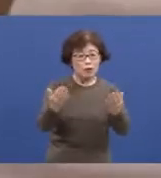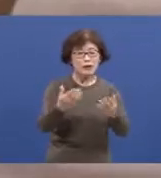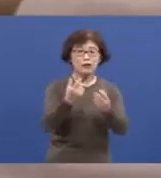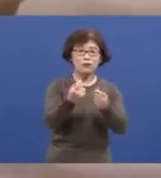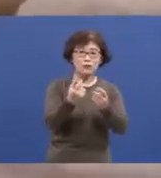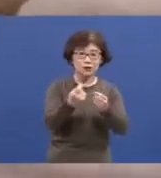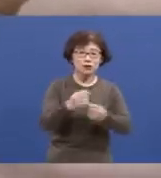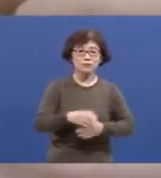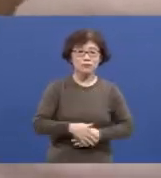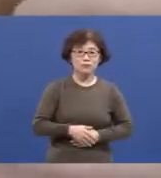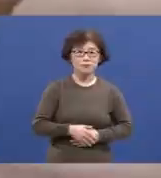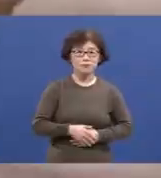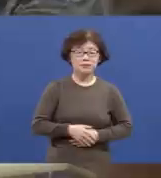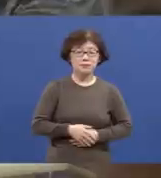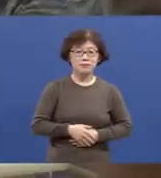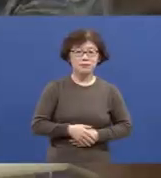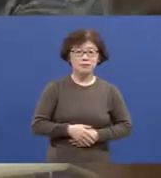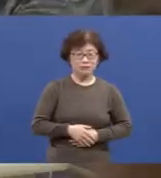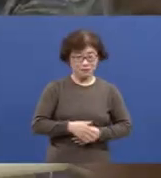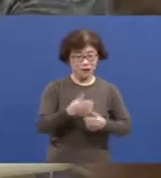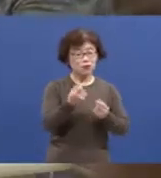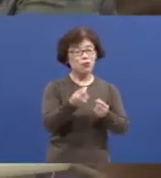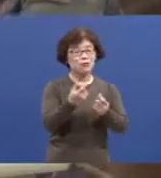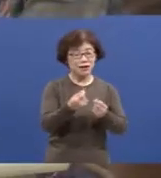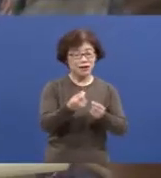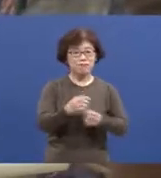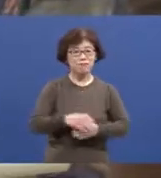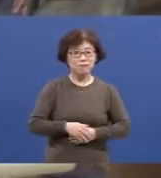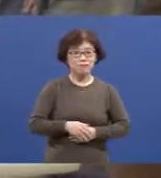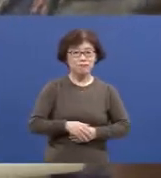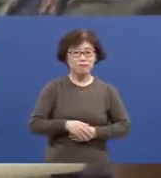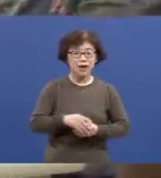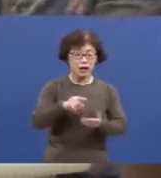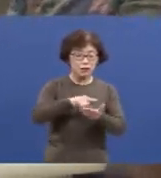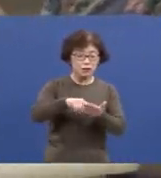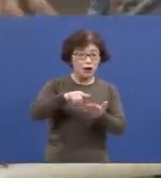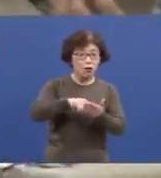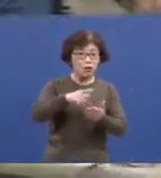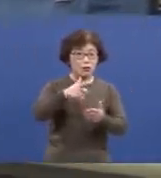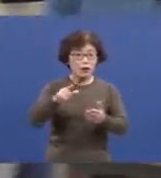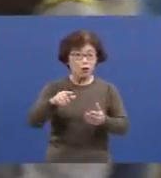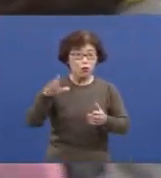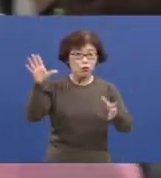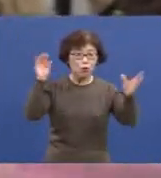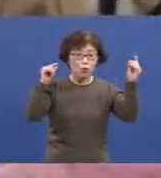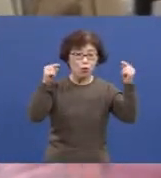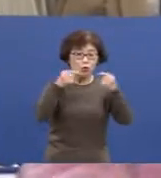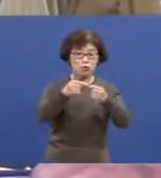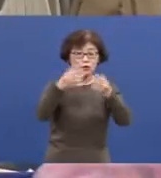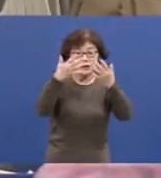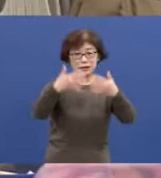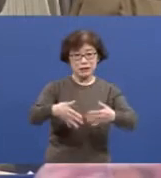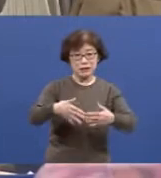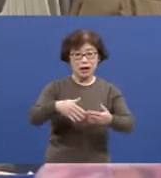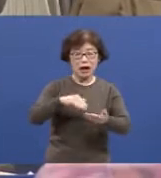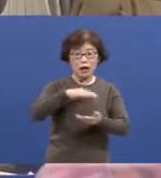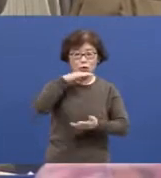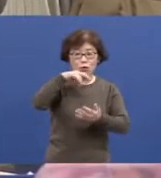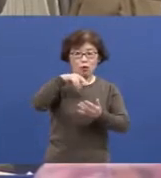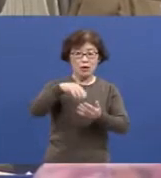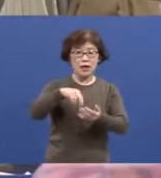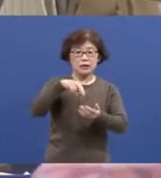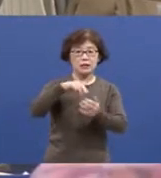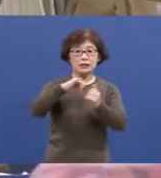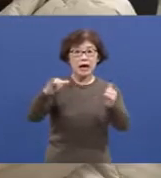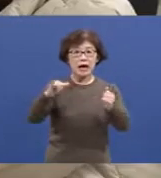ですよね。 そうですね。スマートフォンなどの情報通信機器が高齢者にも普及して